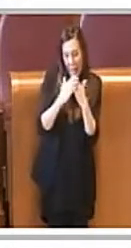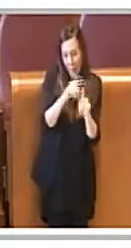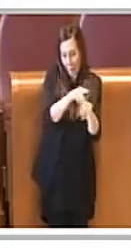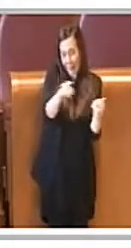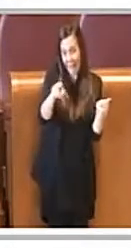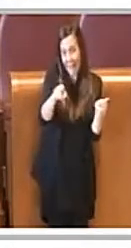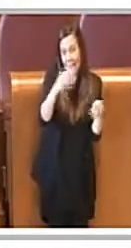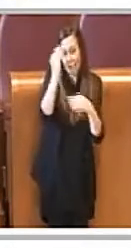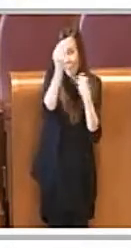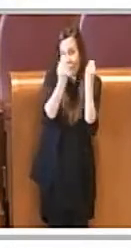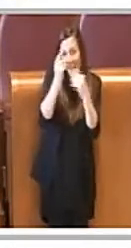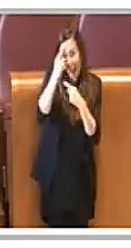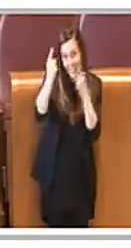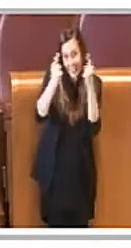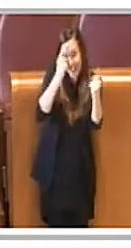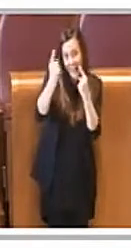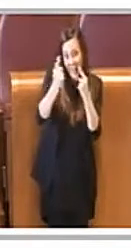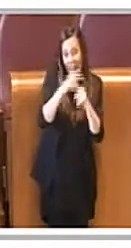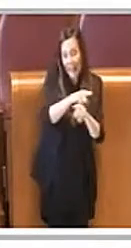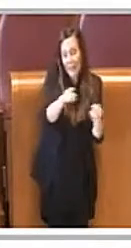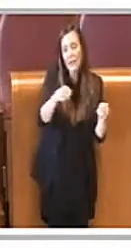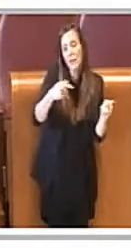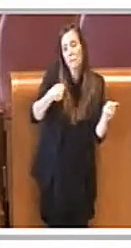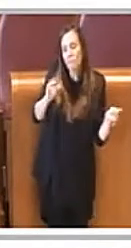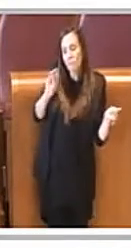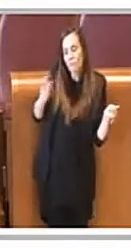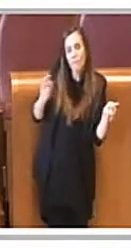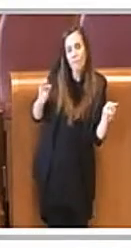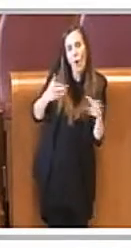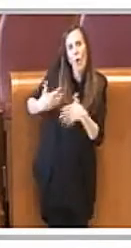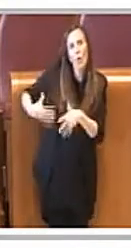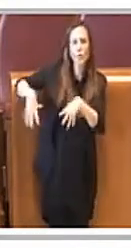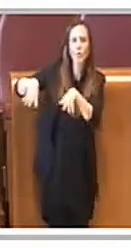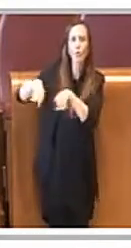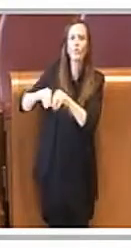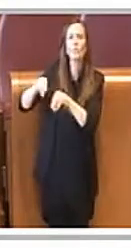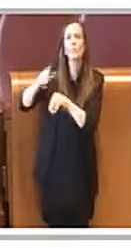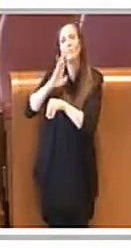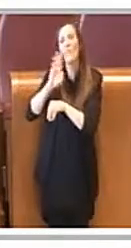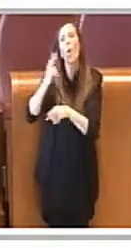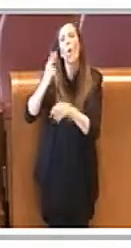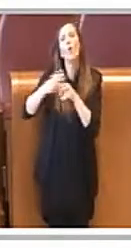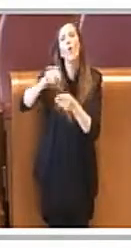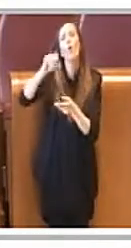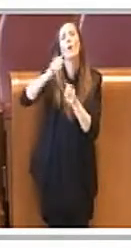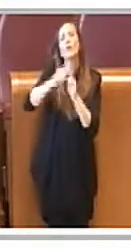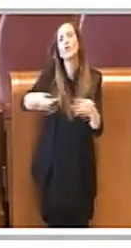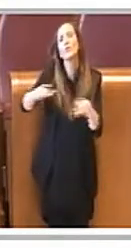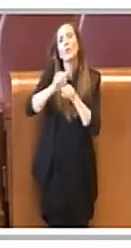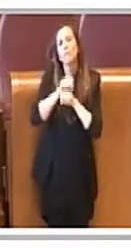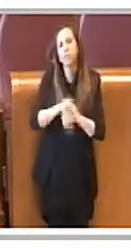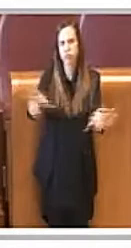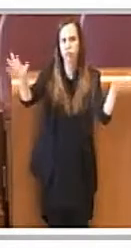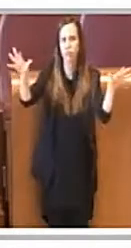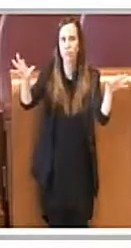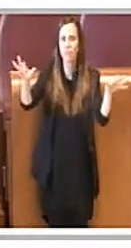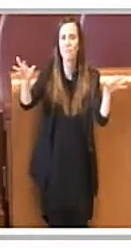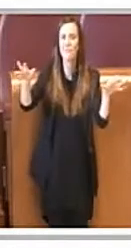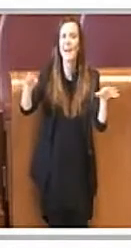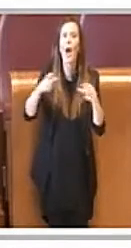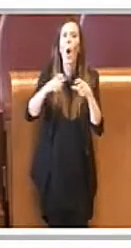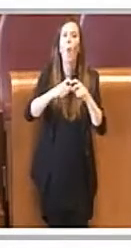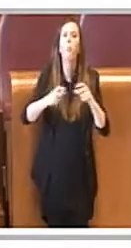e che noi abbiamo pensato sempre di chiedere alla Giunta di diffondere su tutta Roma, È una sorta di